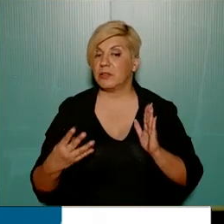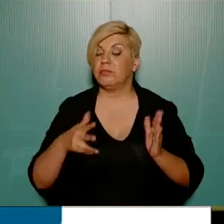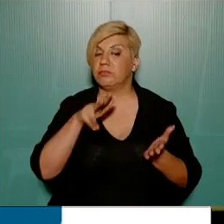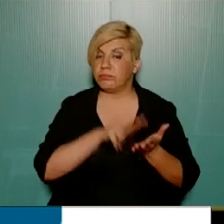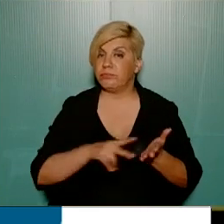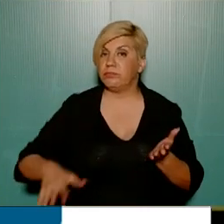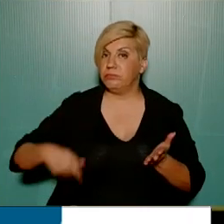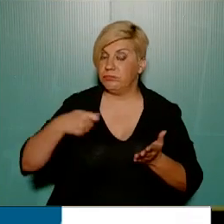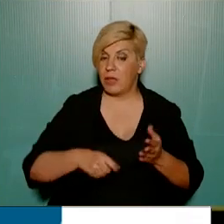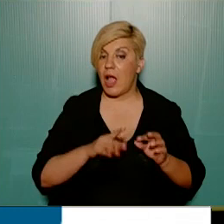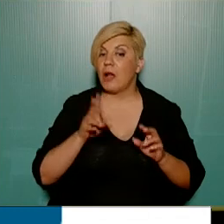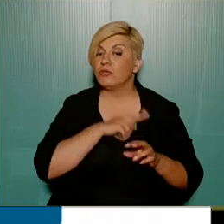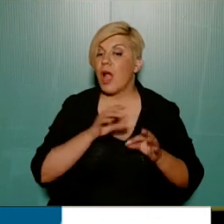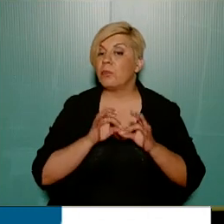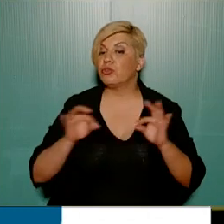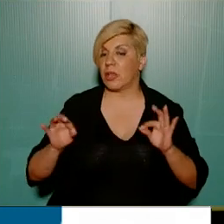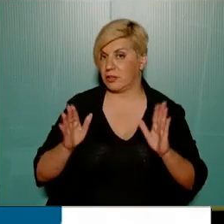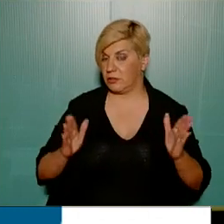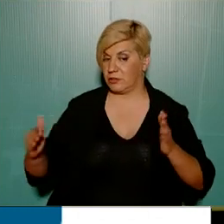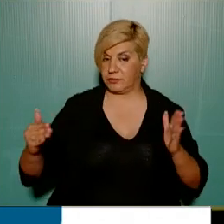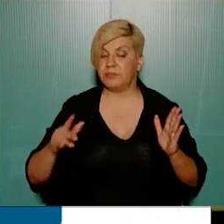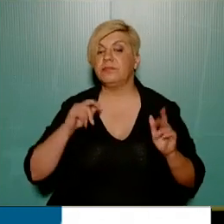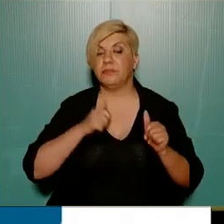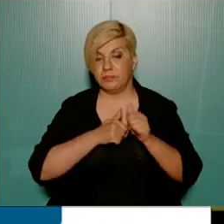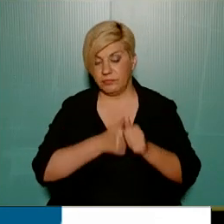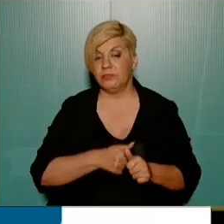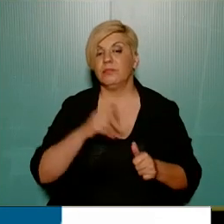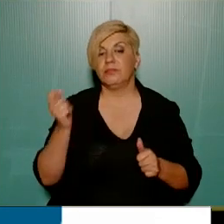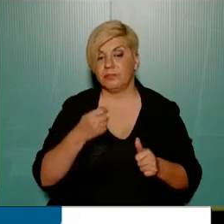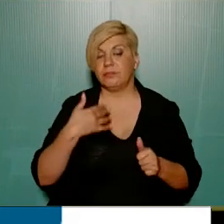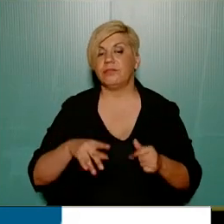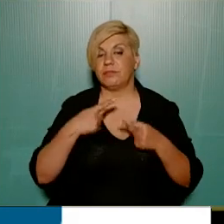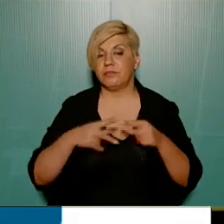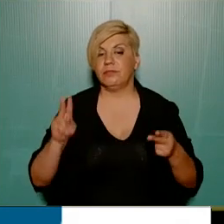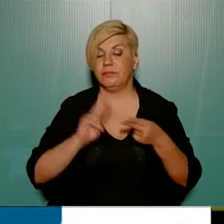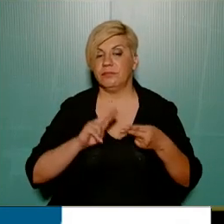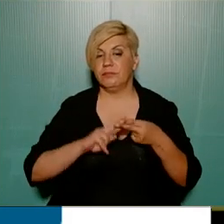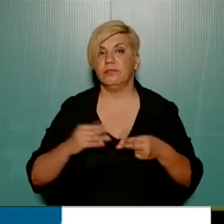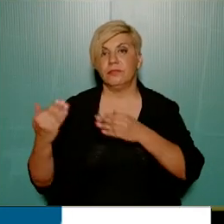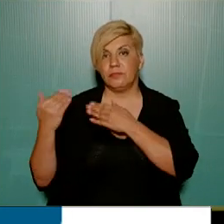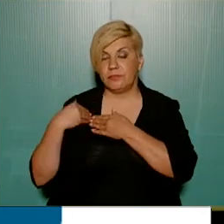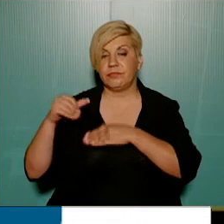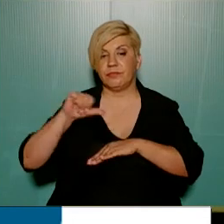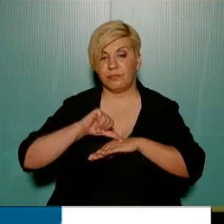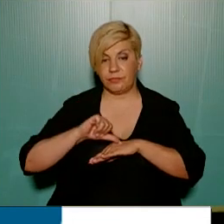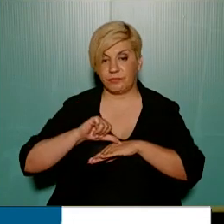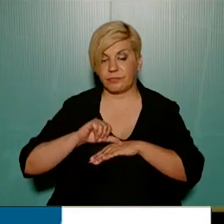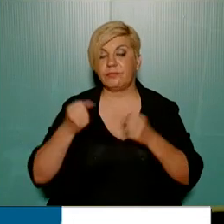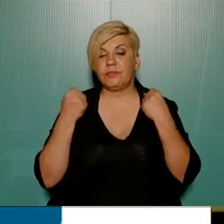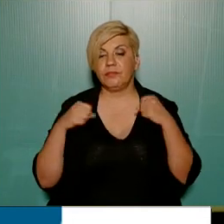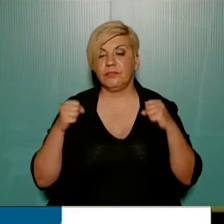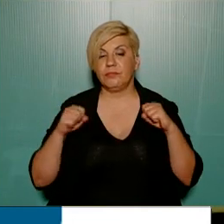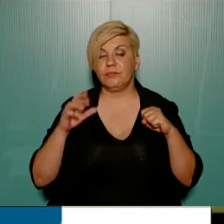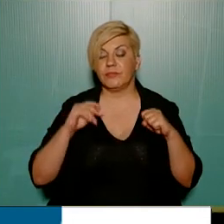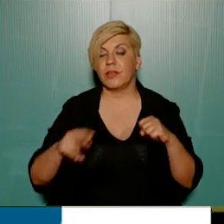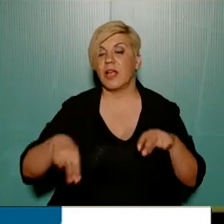τις απαιτούμενες αποστάσεις. Ακολούθως, πραγματοποιήσαμε πληθώρα συναντήσεων με φορείς της πόλης που δραστηριοποιούνται στον